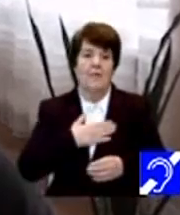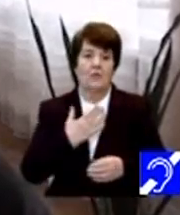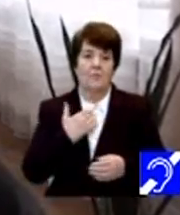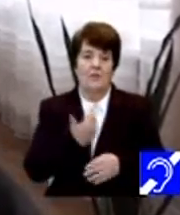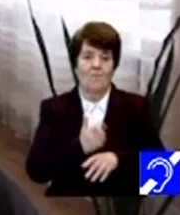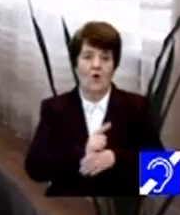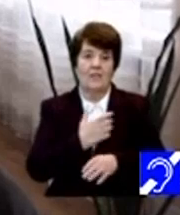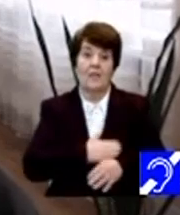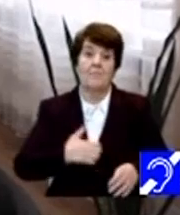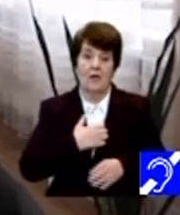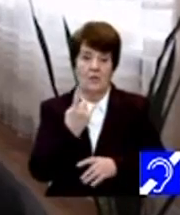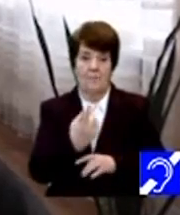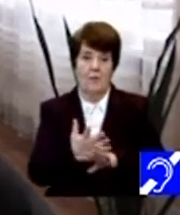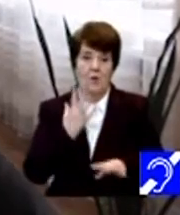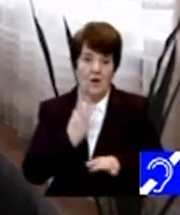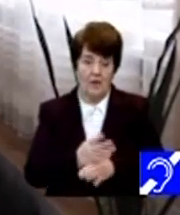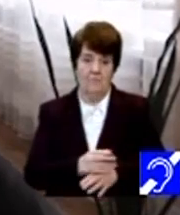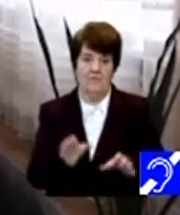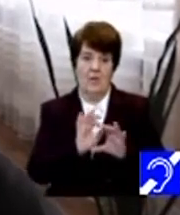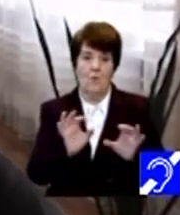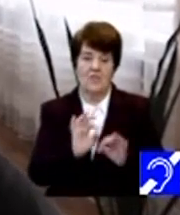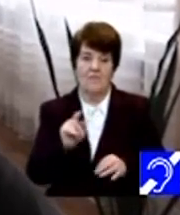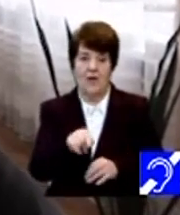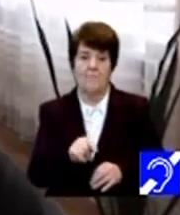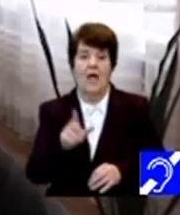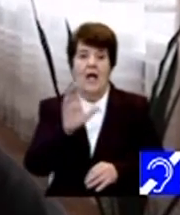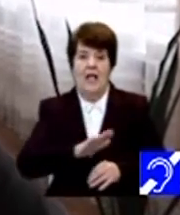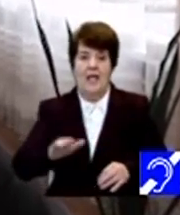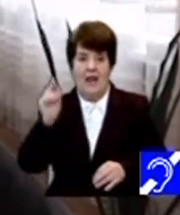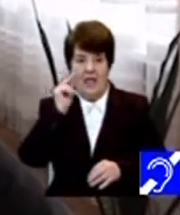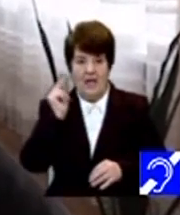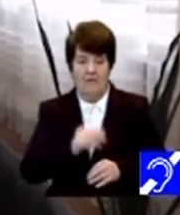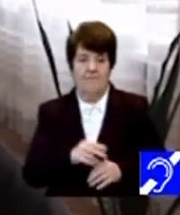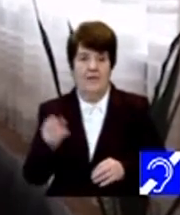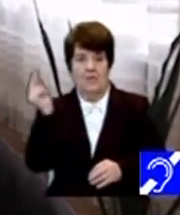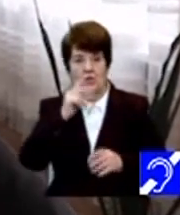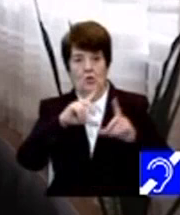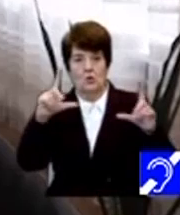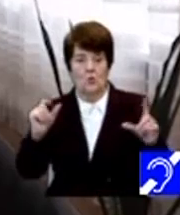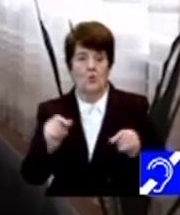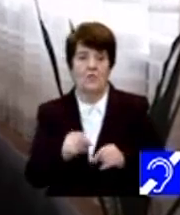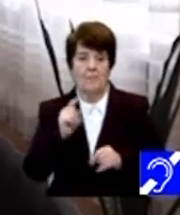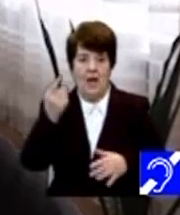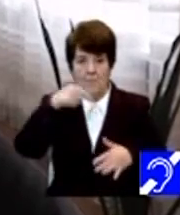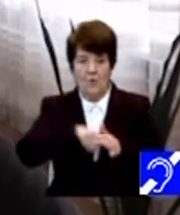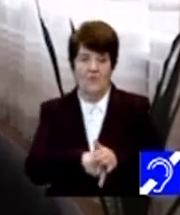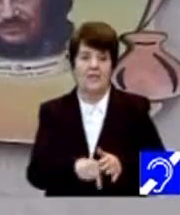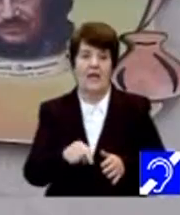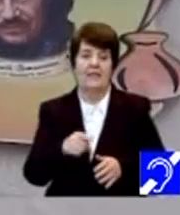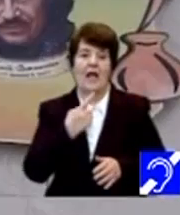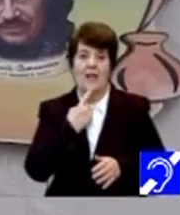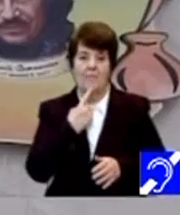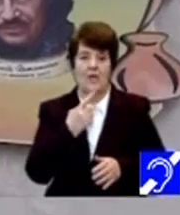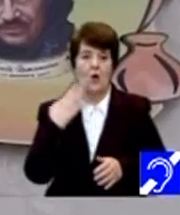Pentru noi, pentru profesori, este foarte important, în primul rând, să motivăm elevii pentru un studiu mai aprofundat a